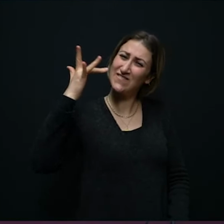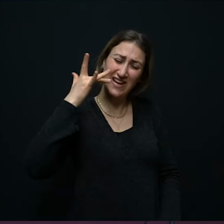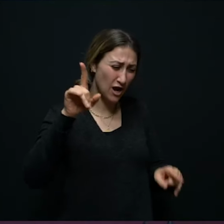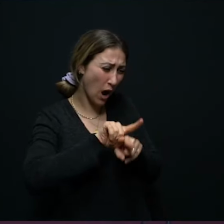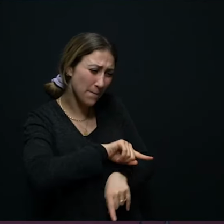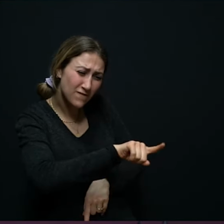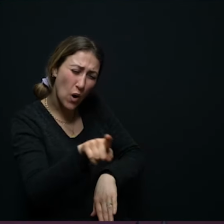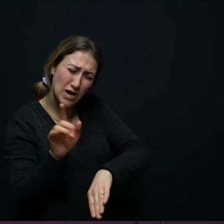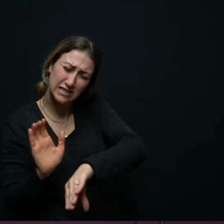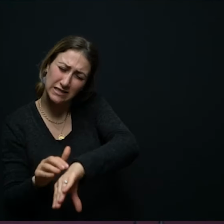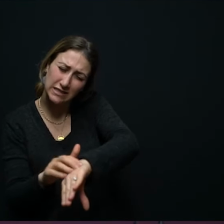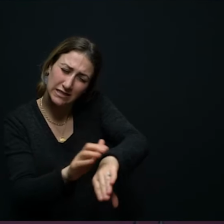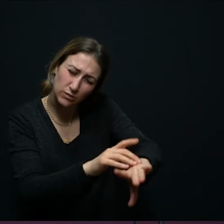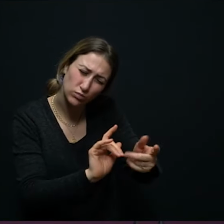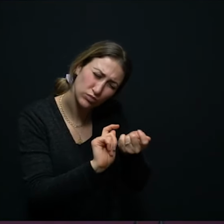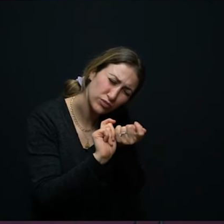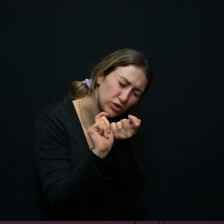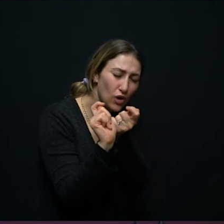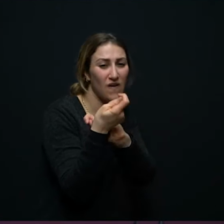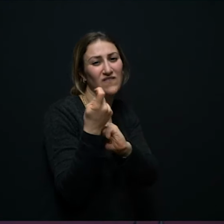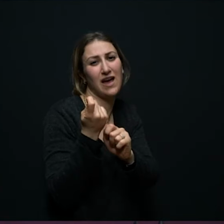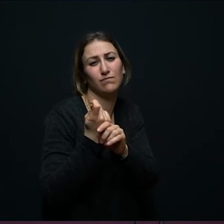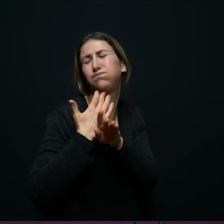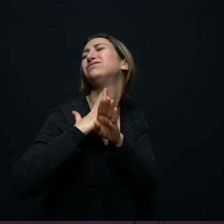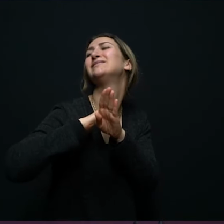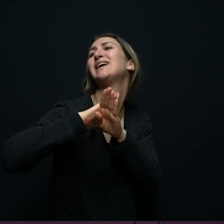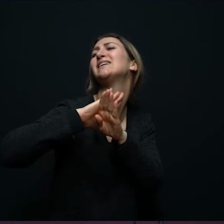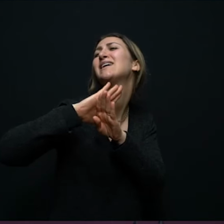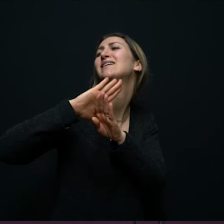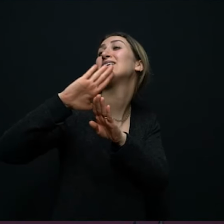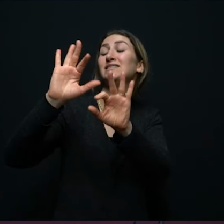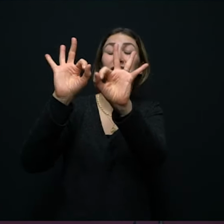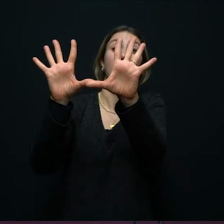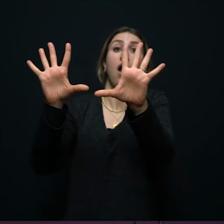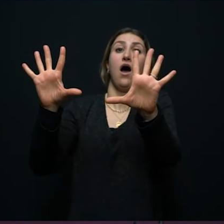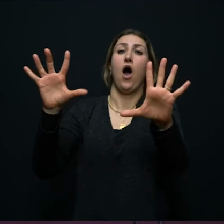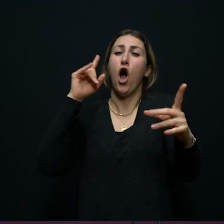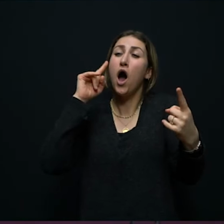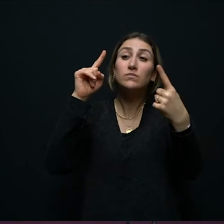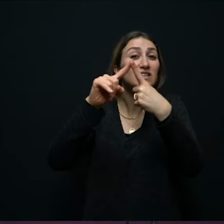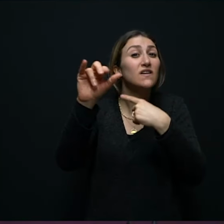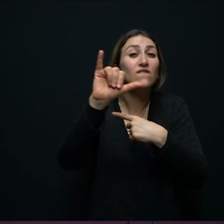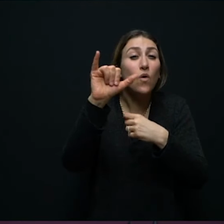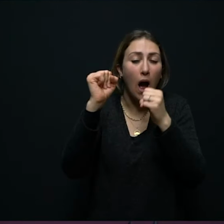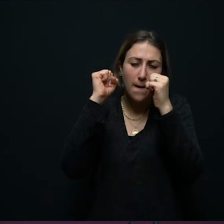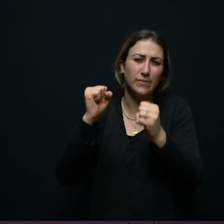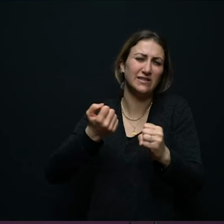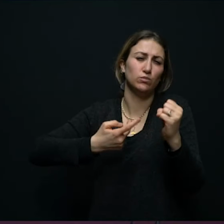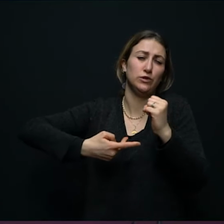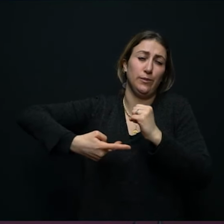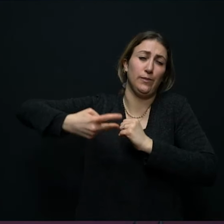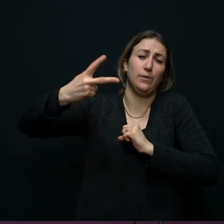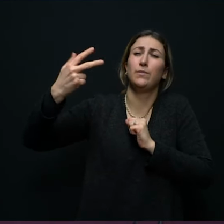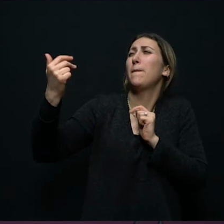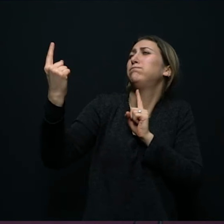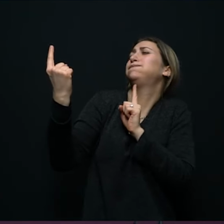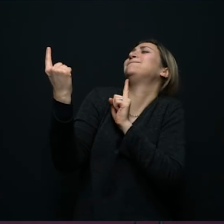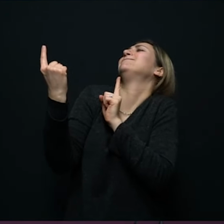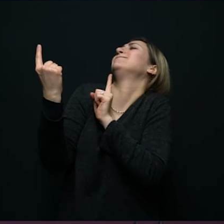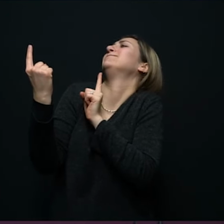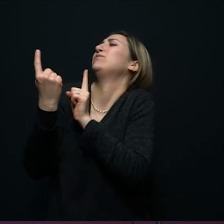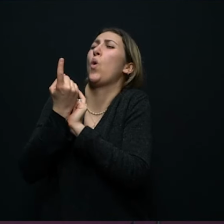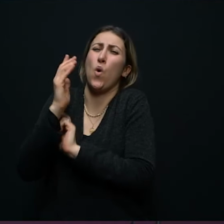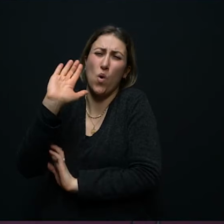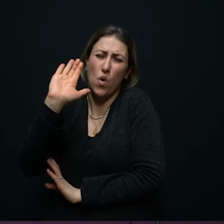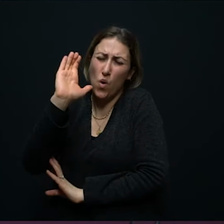tellement plus que ce que tu connais de sa personne de sa sainteté que veux-tu ce matin